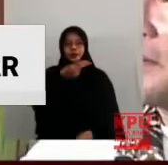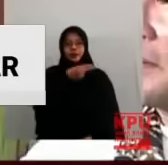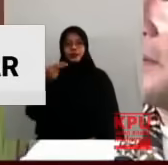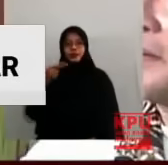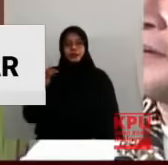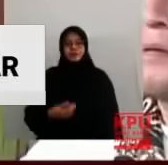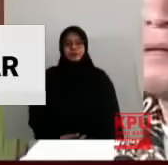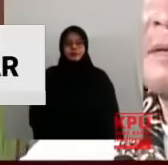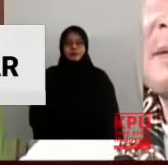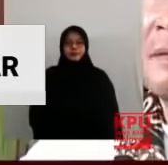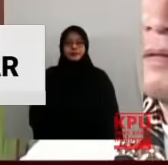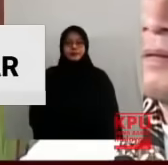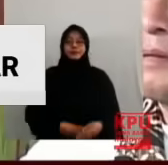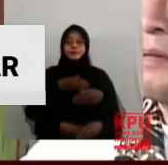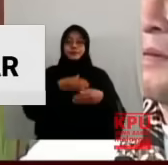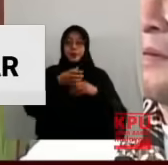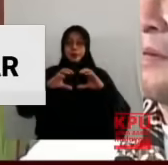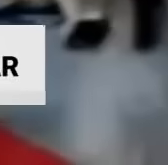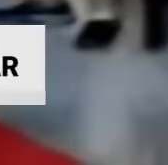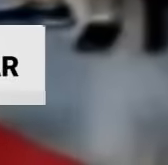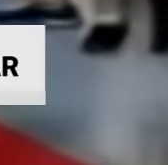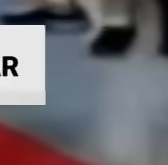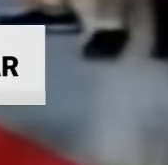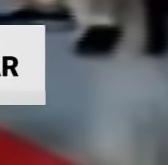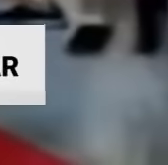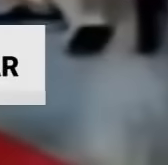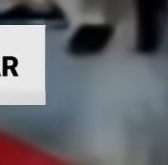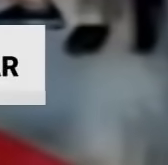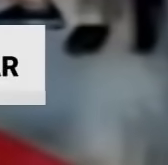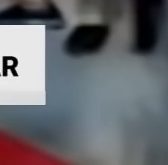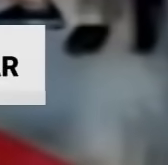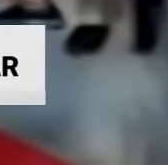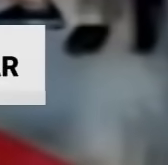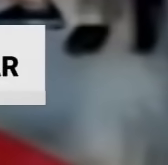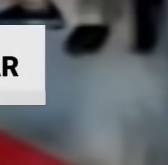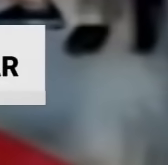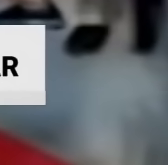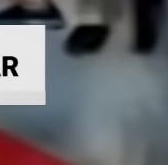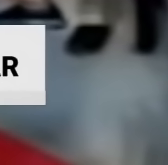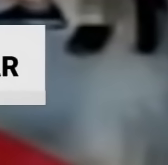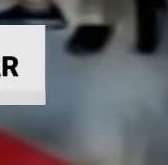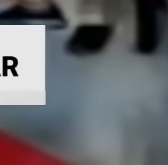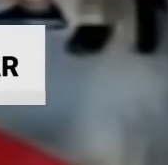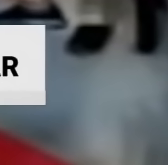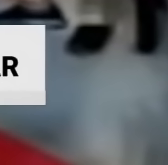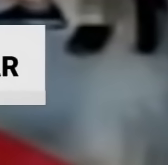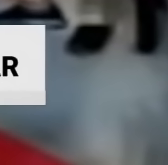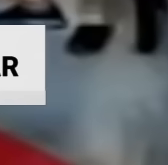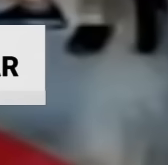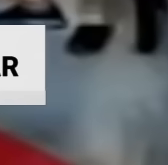Indonesia dari partai Garda Republik Indonesia Garuda Oh hadir